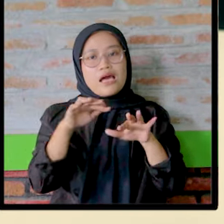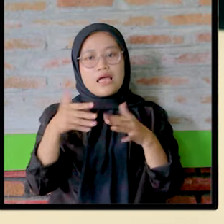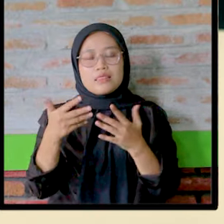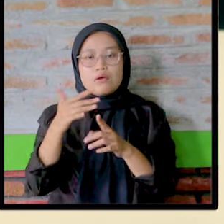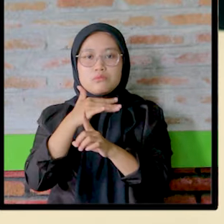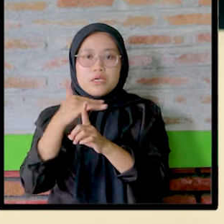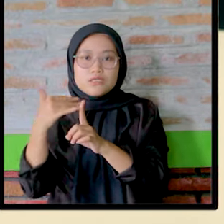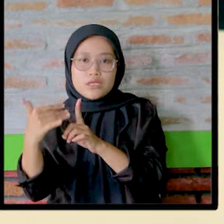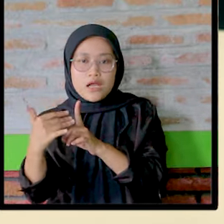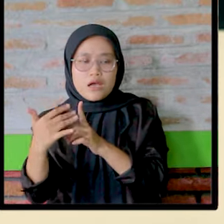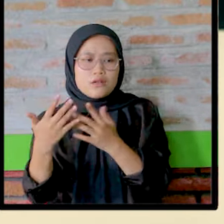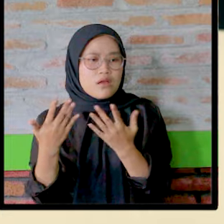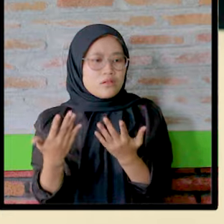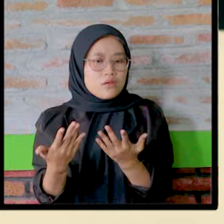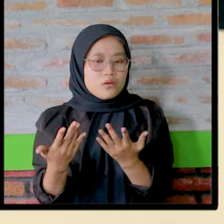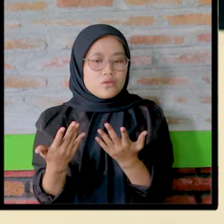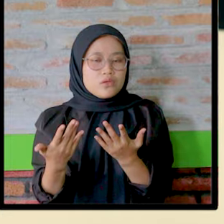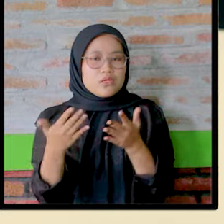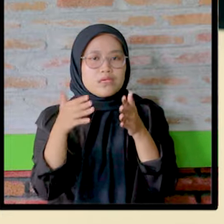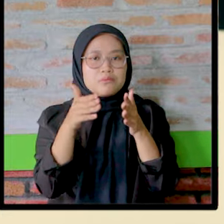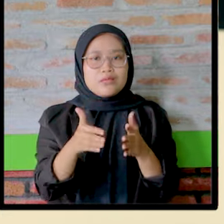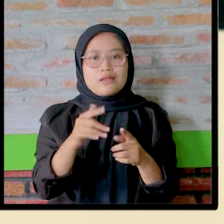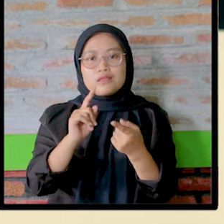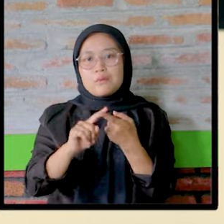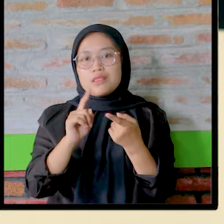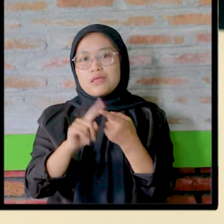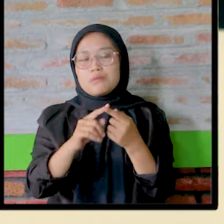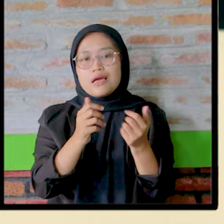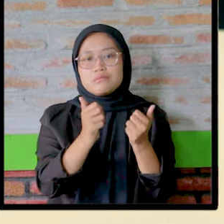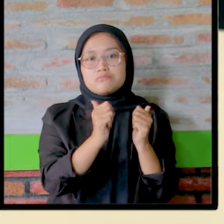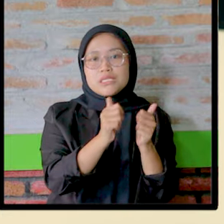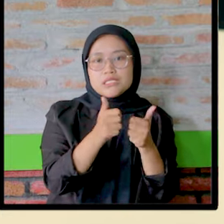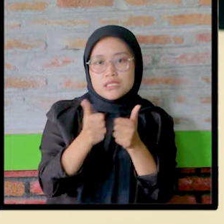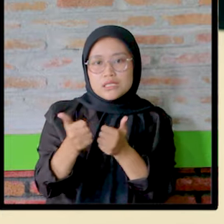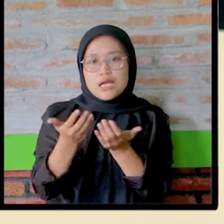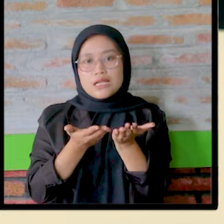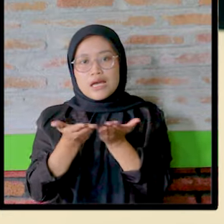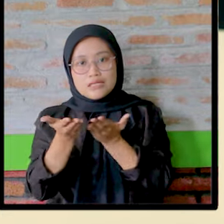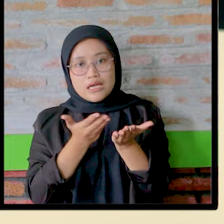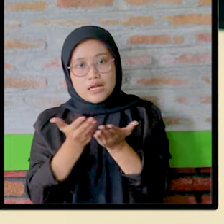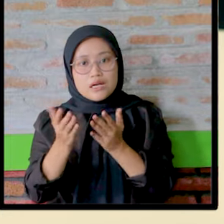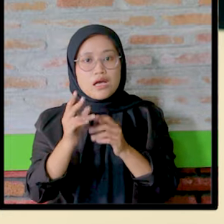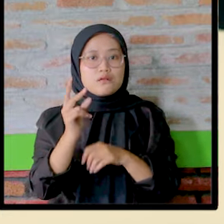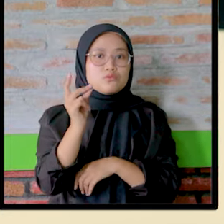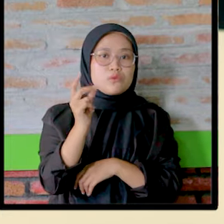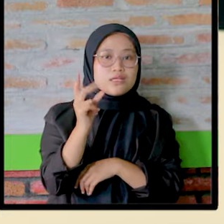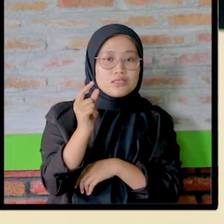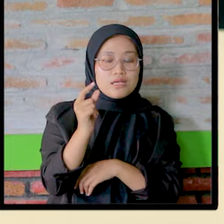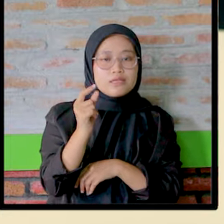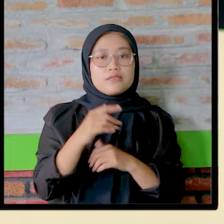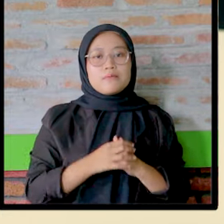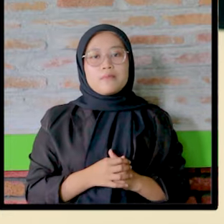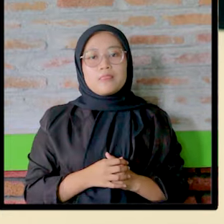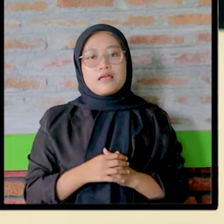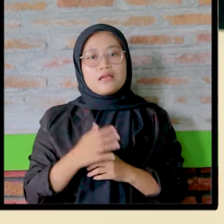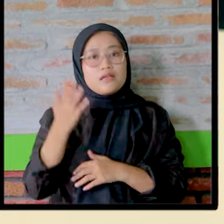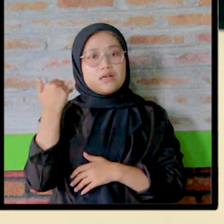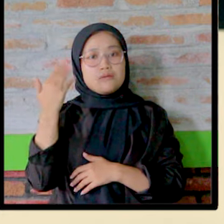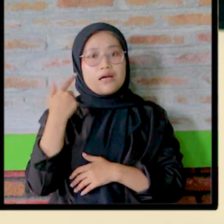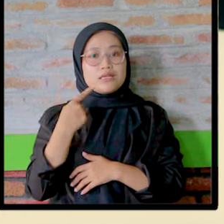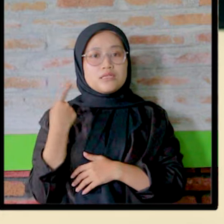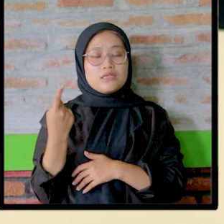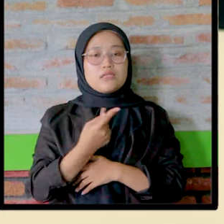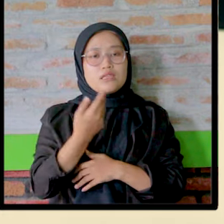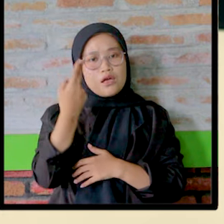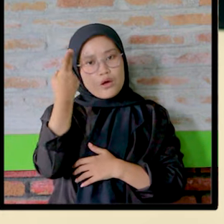di ranah ee teman-teman penyedia layanan gitu kan rumah sakit gitu kemarin kita untuk